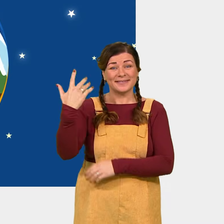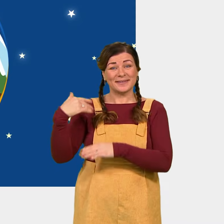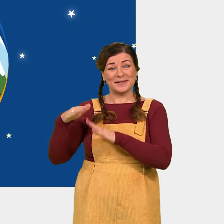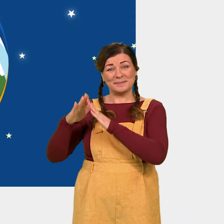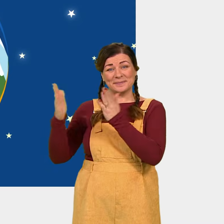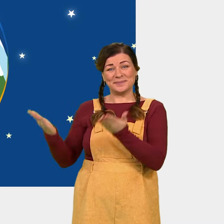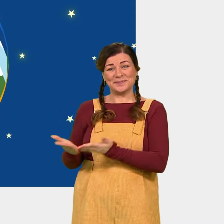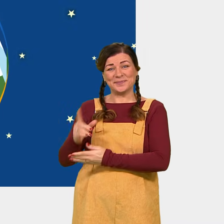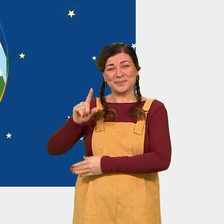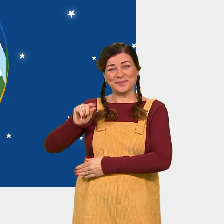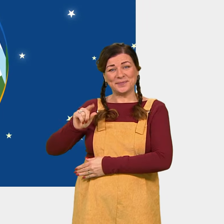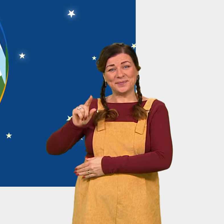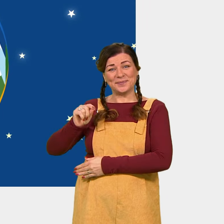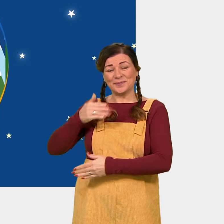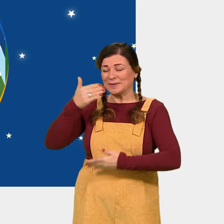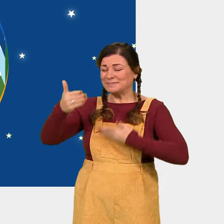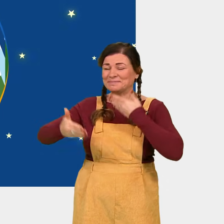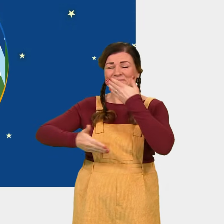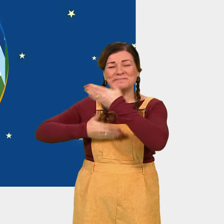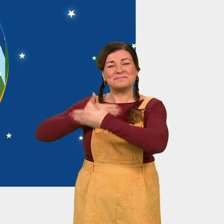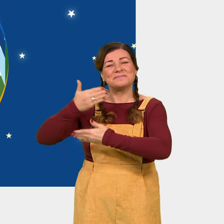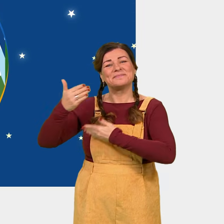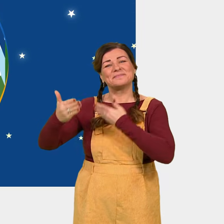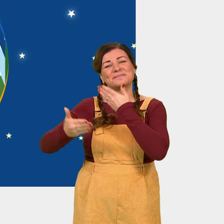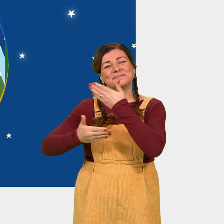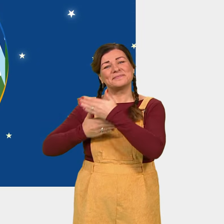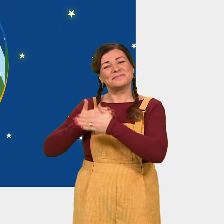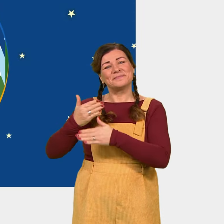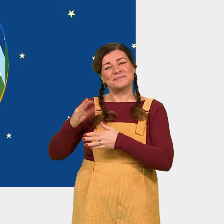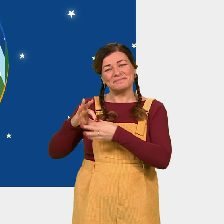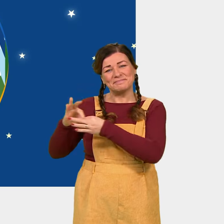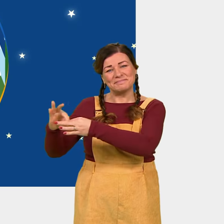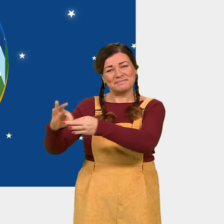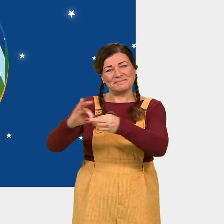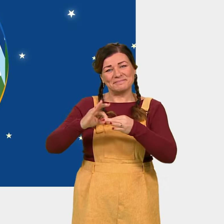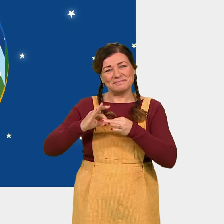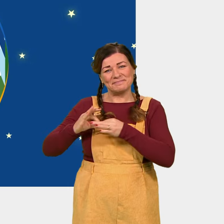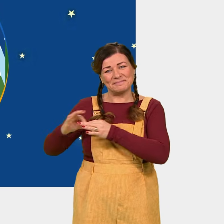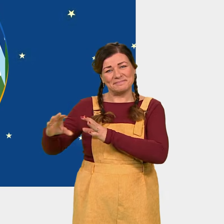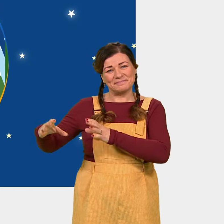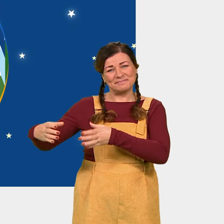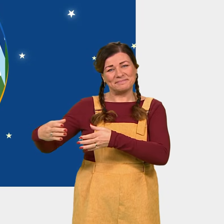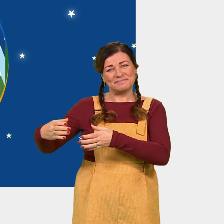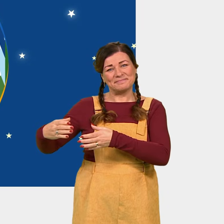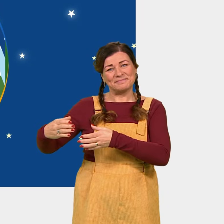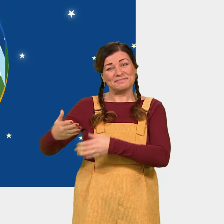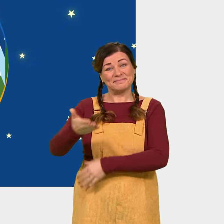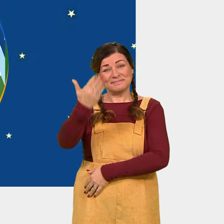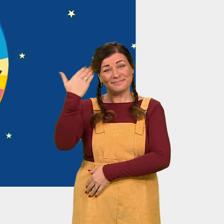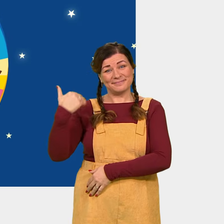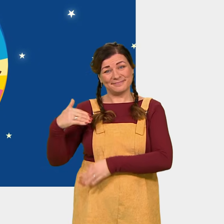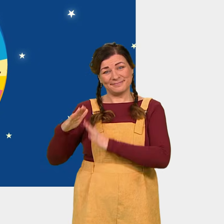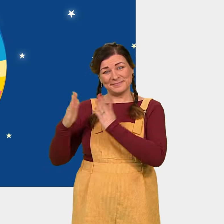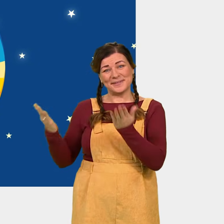Dewch nawr i di cyw i glywed stori fach am un o'r criw. Ie, dewch